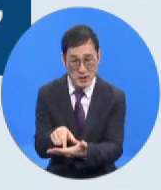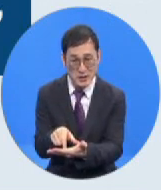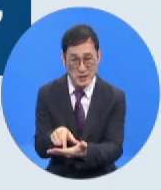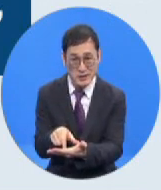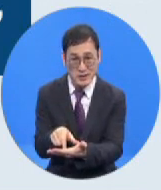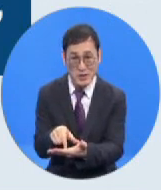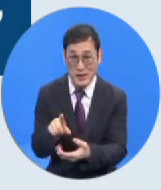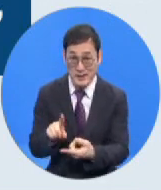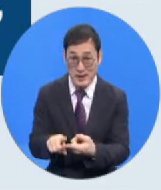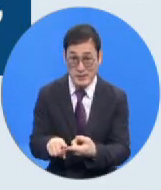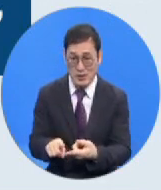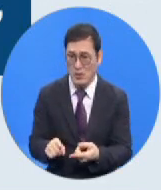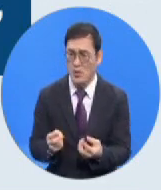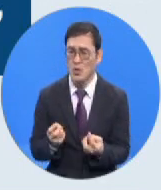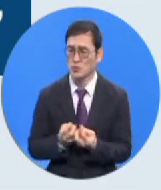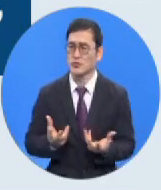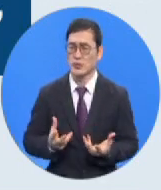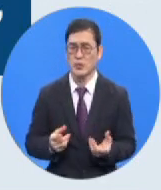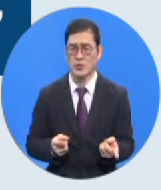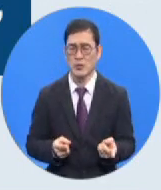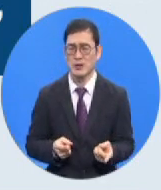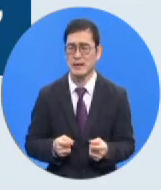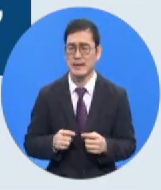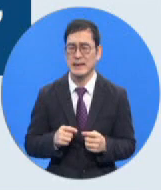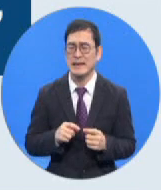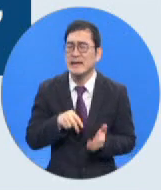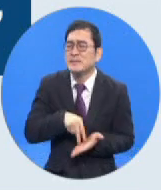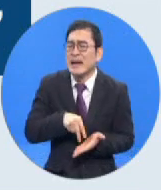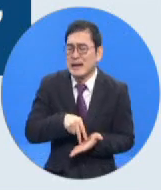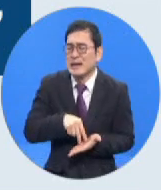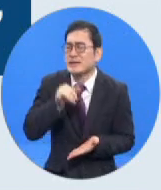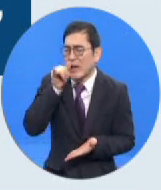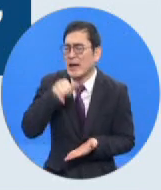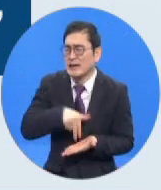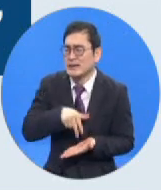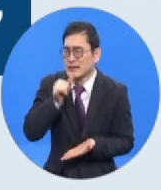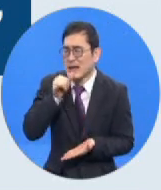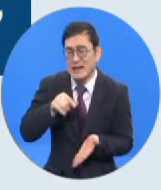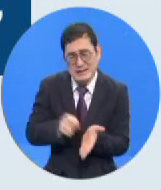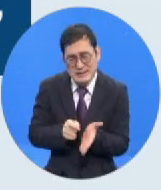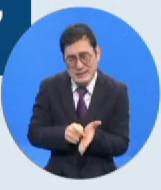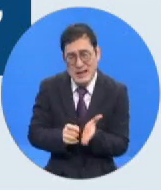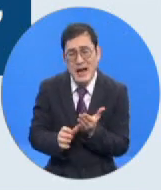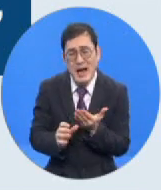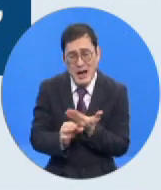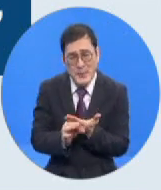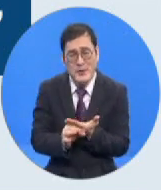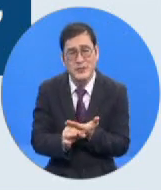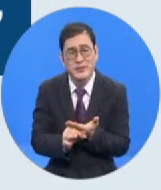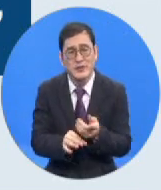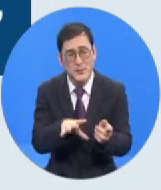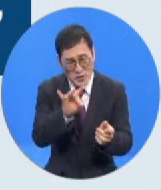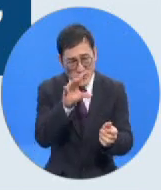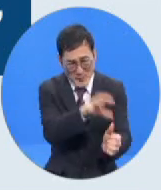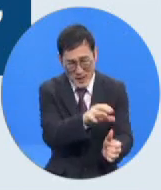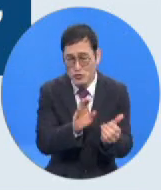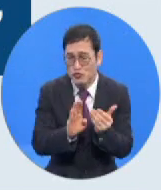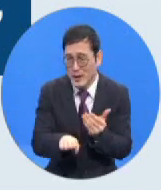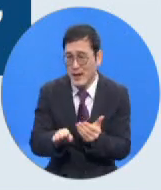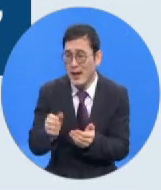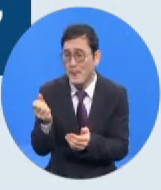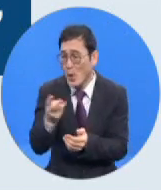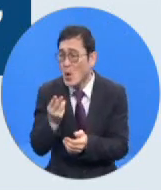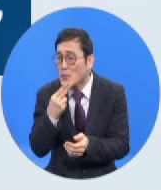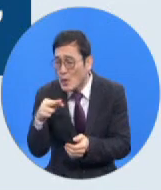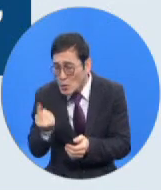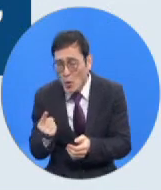했습니다. 불가피한 사정이 있었다. 또 긴급시 관행적으로 사후 승인하기도 한다. 내사 번호가